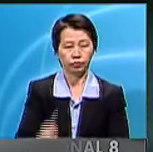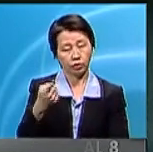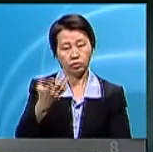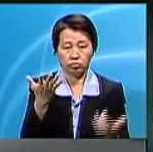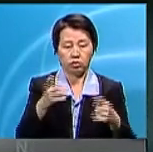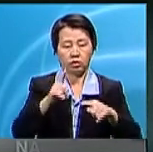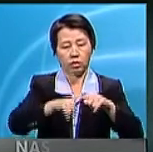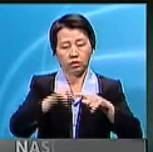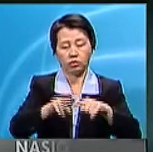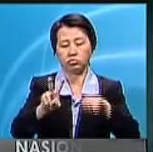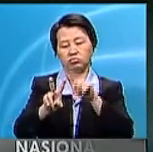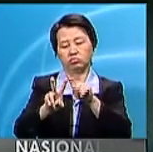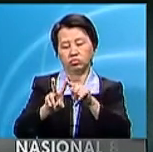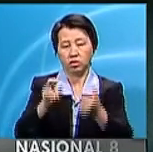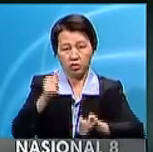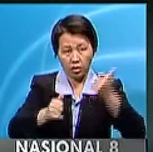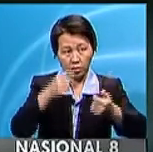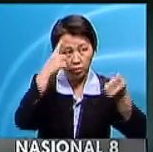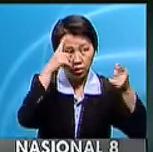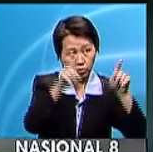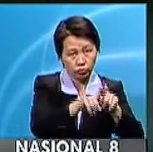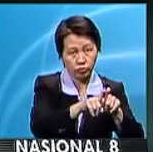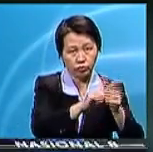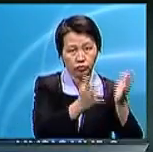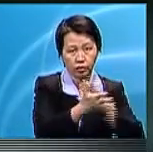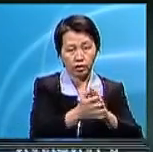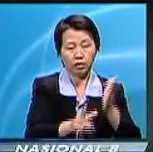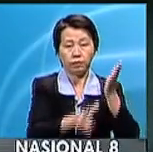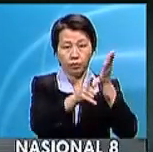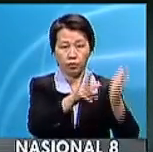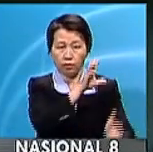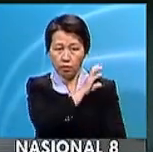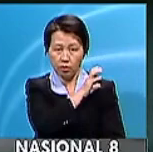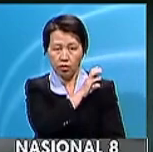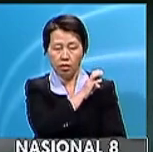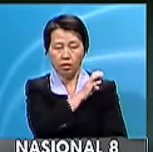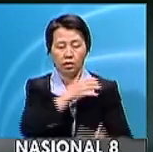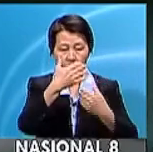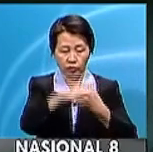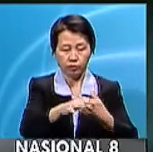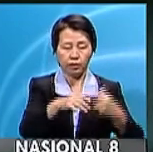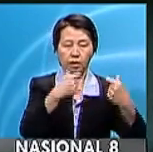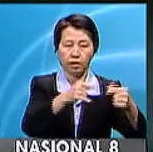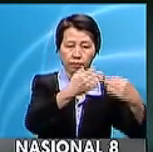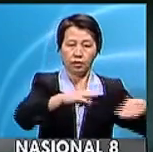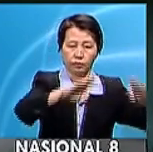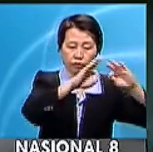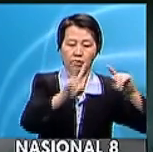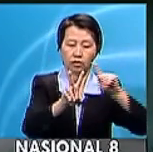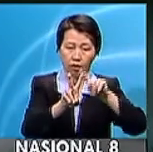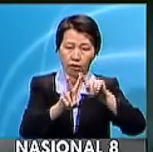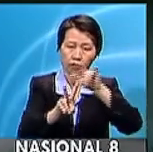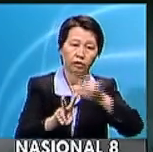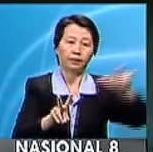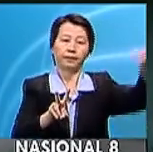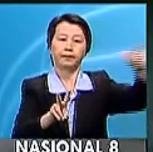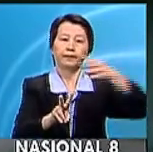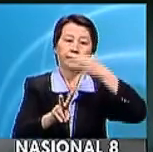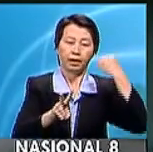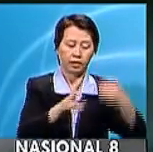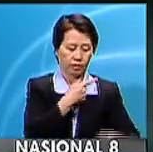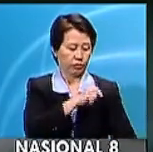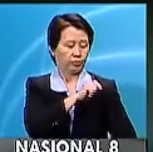bergantung kepada Ramon sama ada beliau bersetuju, kerana selepas pada game final, beliau rehat dan balik ke